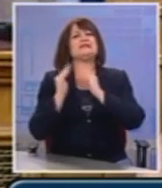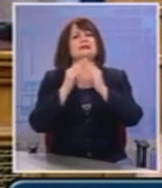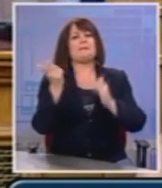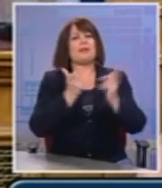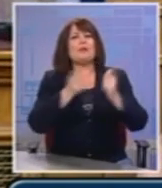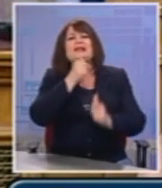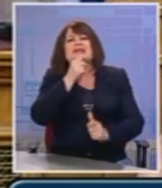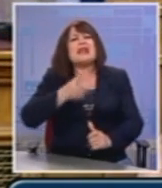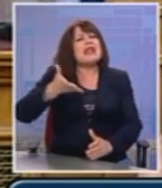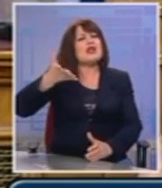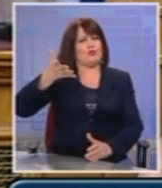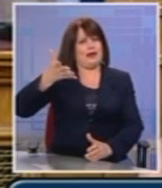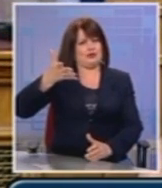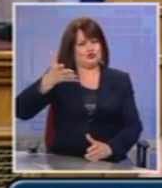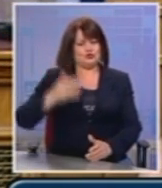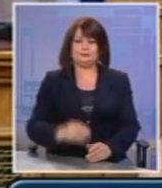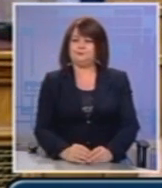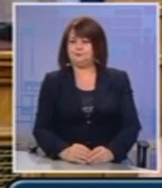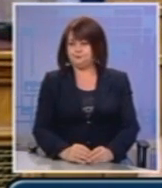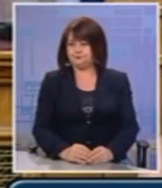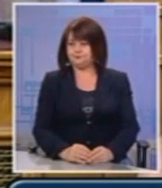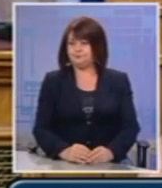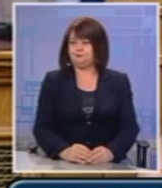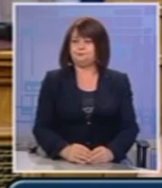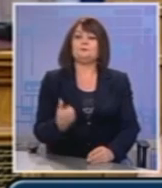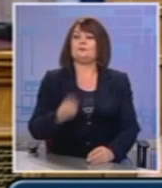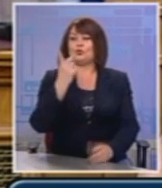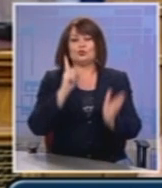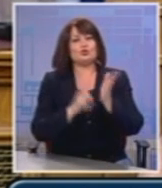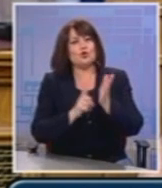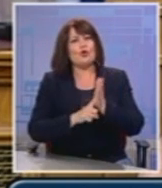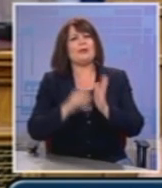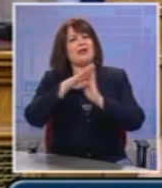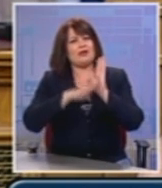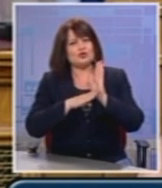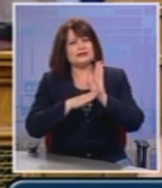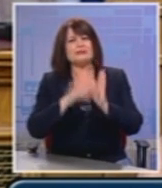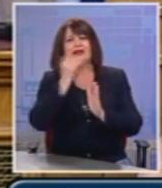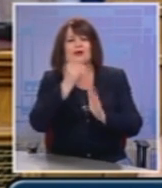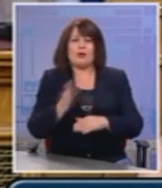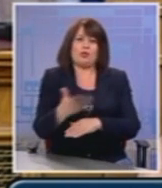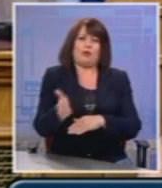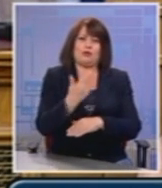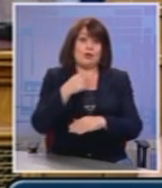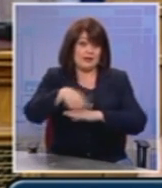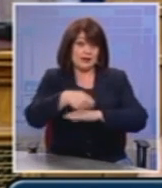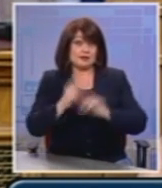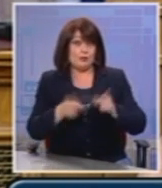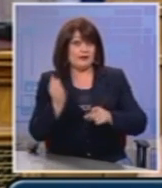σε ηλικιωμένους νέοι νόμοι και κανονισμοί διευκόλυναν ταχύτητα της διαδικασίας έξωσης χωρίς να ελέγχονται